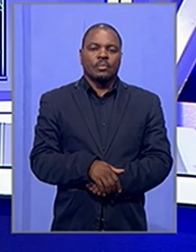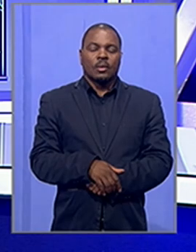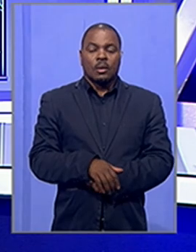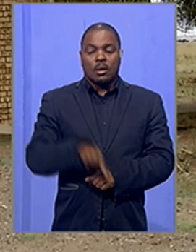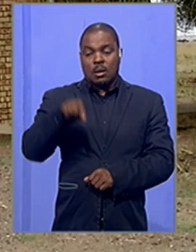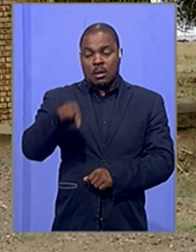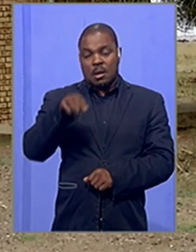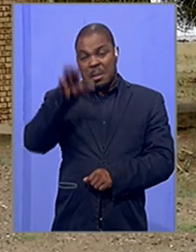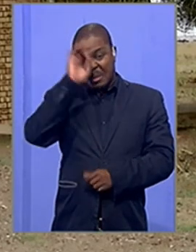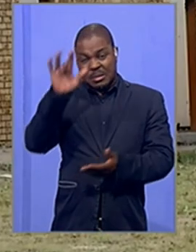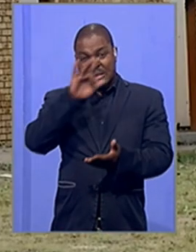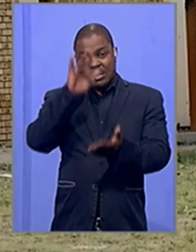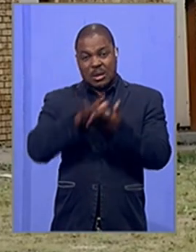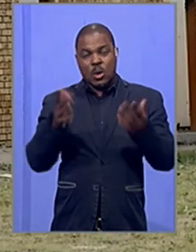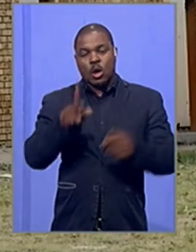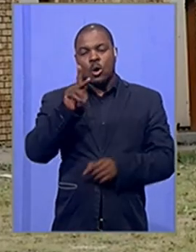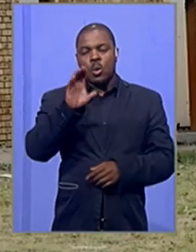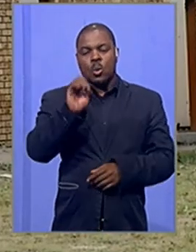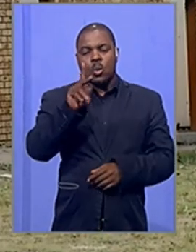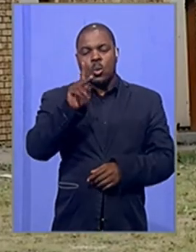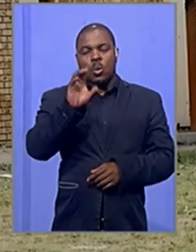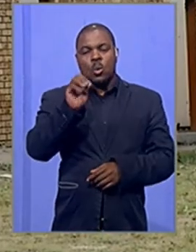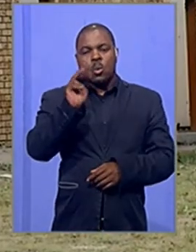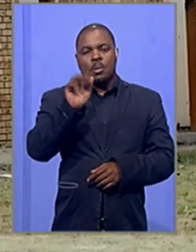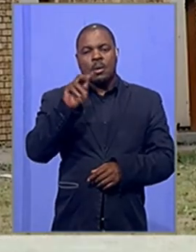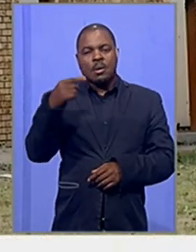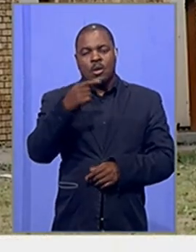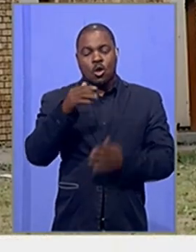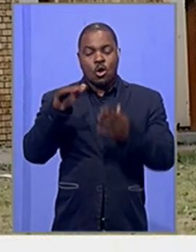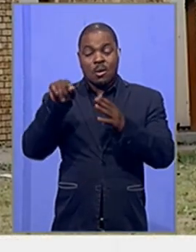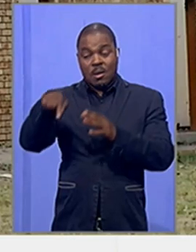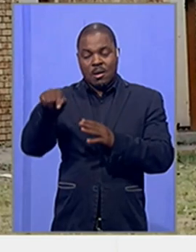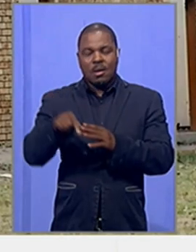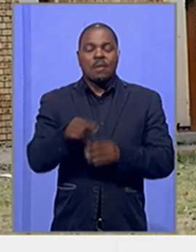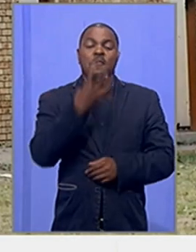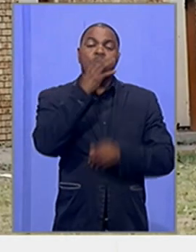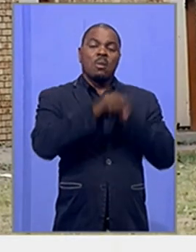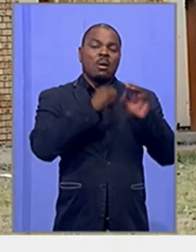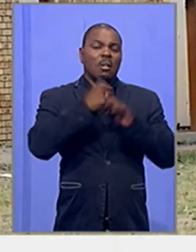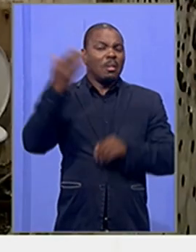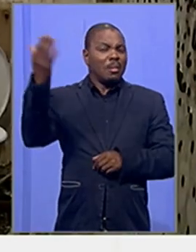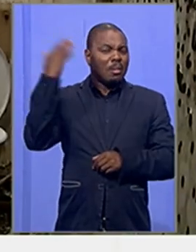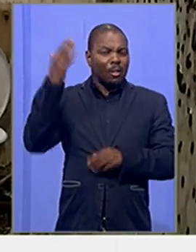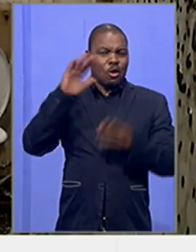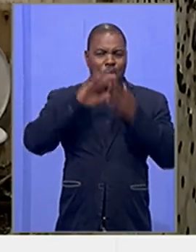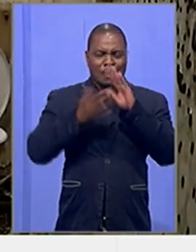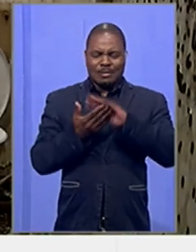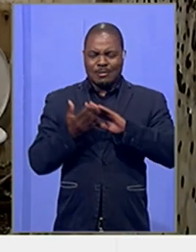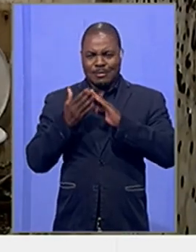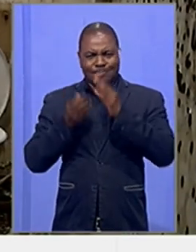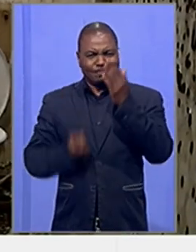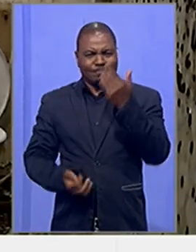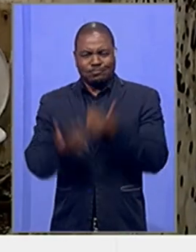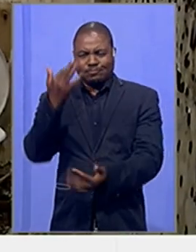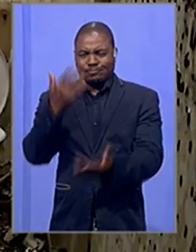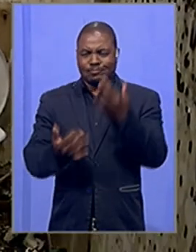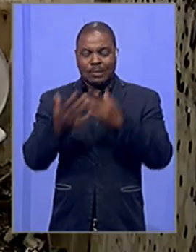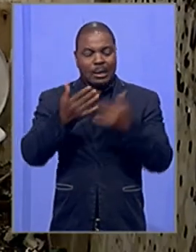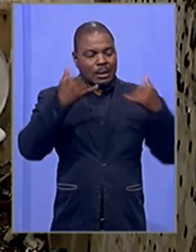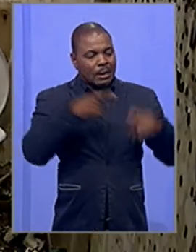Seteišene sa sepodisi sa kwa Kokomeng se ne sa fisiwa ke baagi dingwaga di le nne tse di fetileng ka nako ya ditshupetso. Baagi jaanong ba